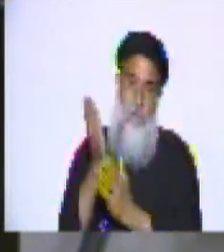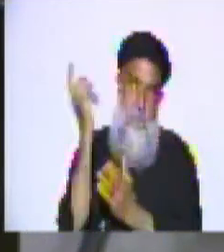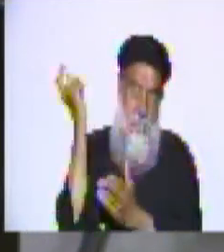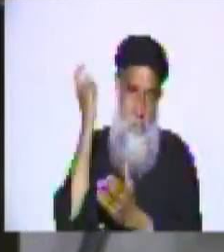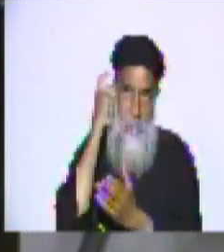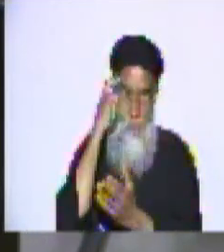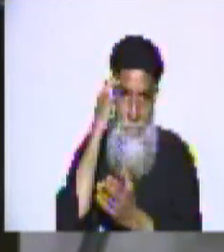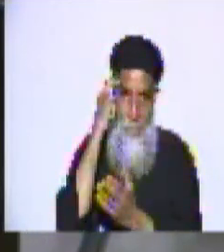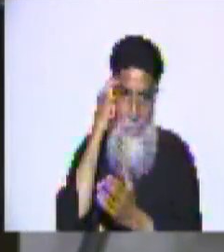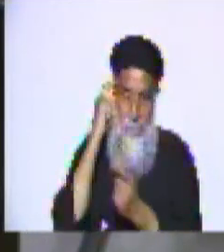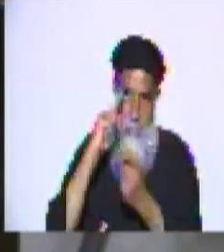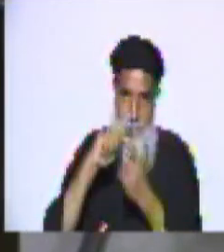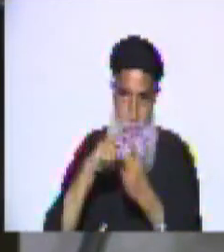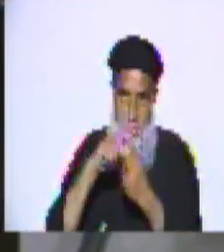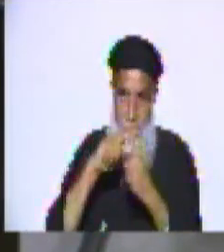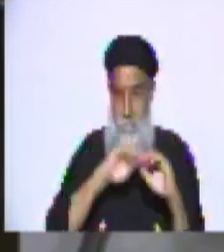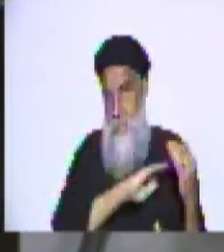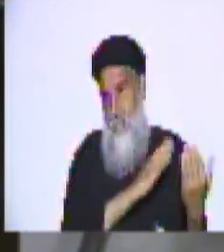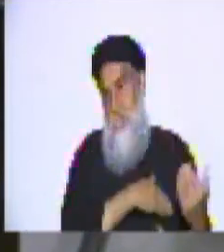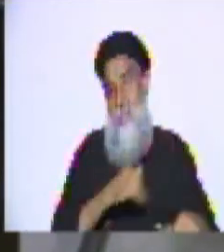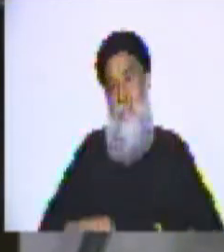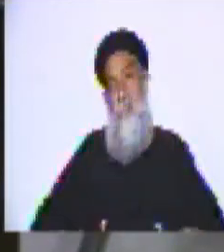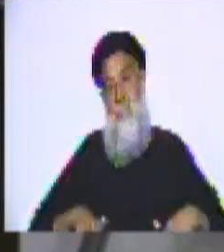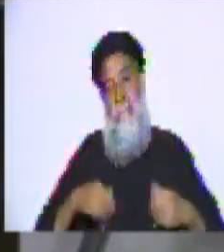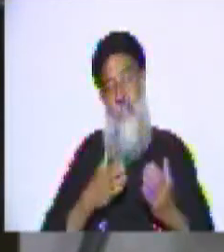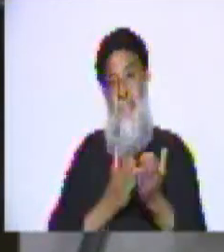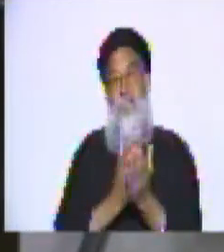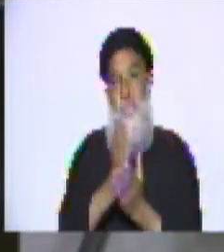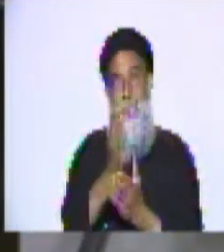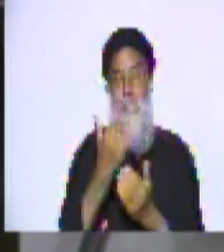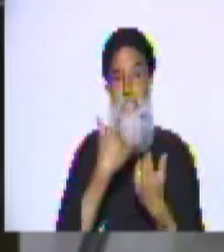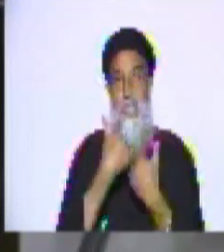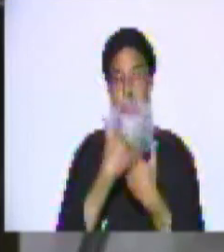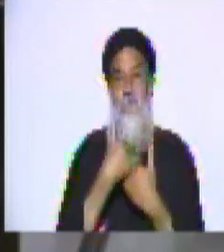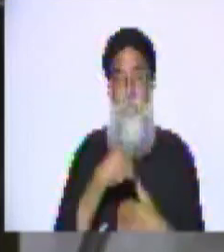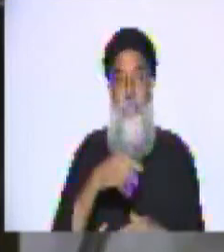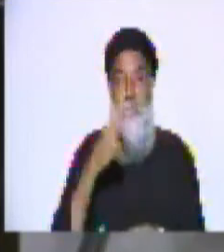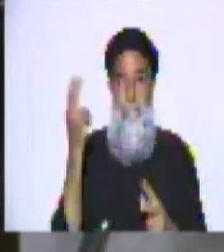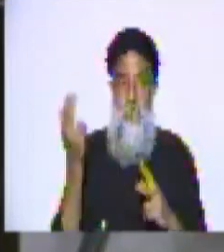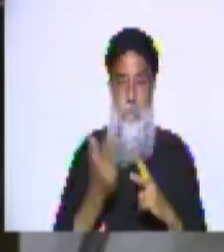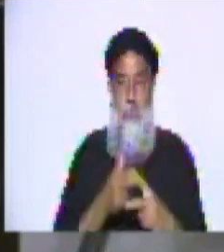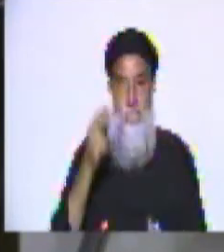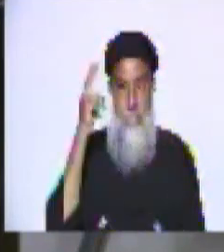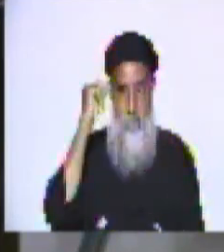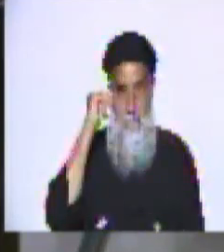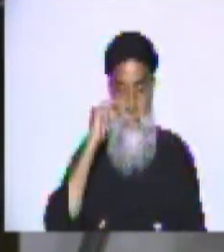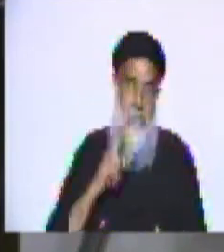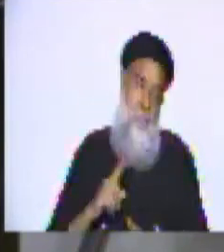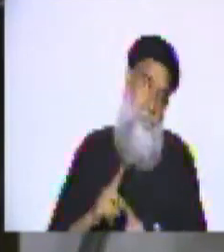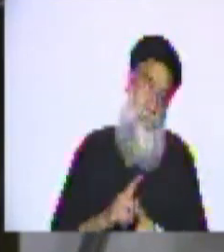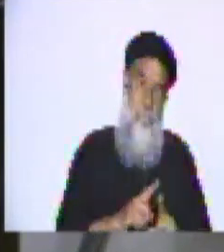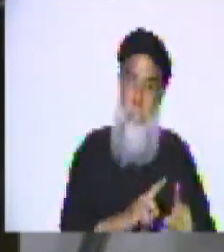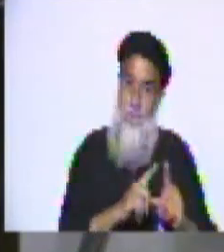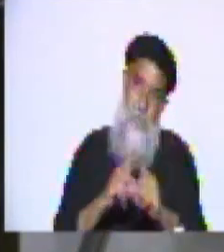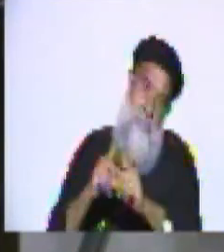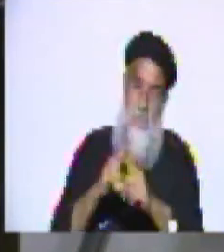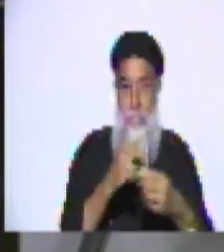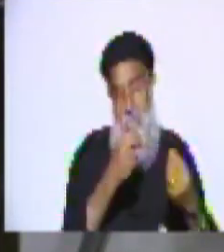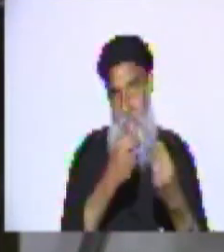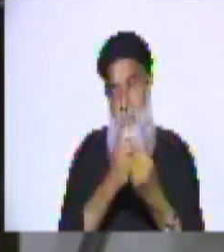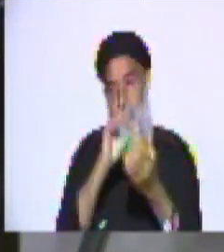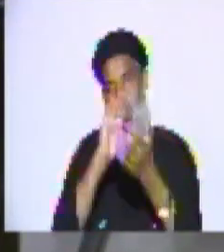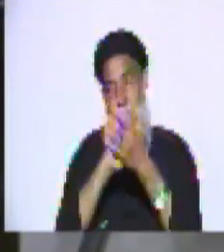تنفيذ. يعني لولاش بني إسرائيل اللي ماشيين ورا موسى